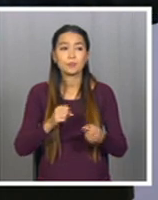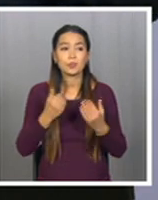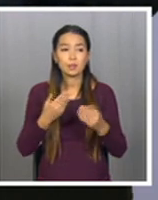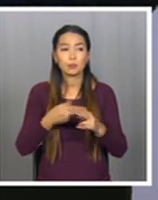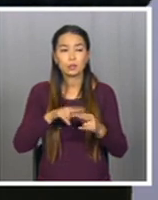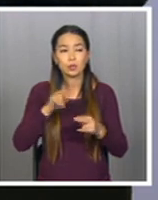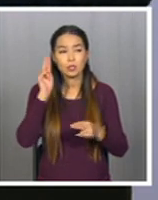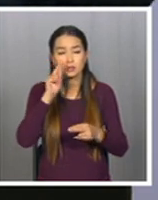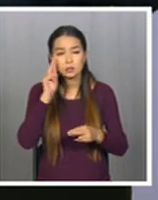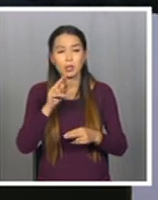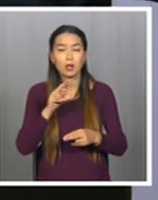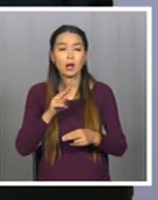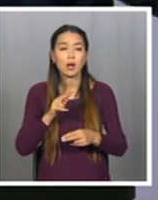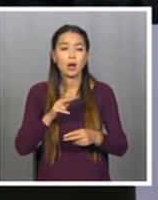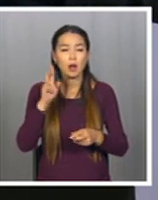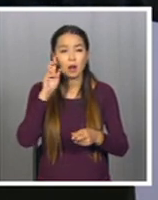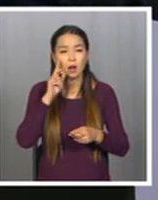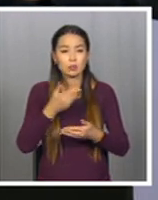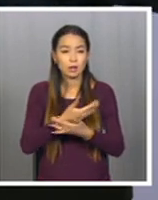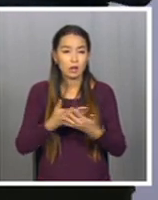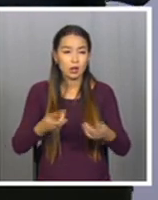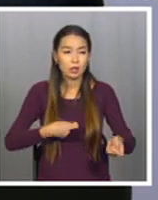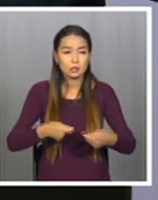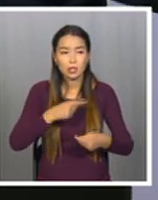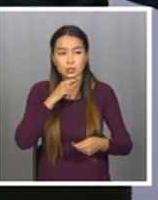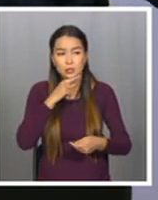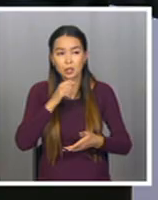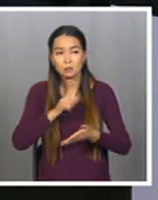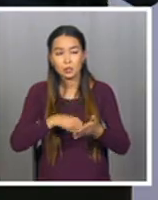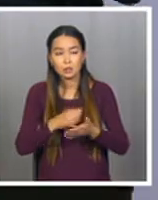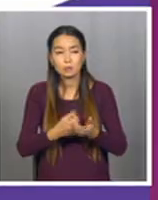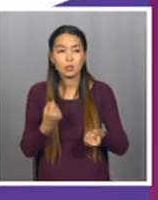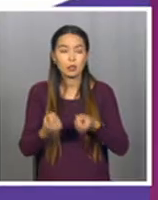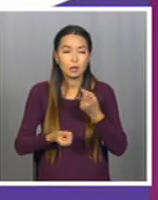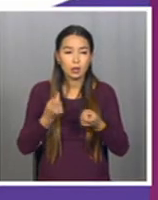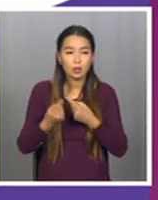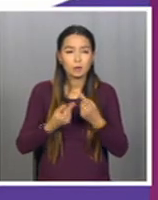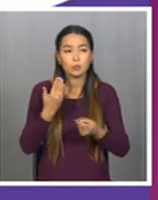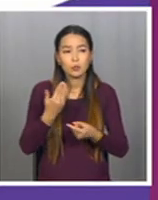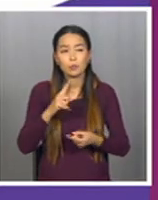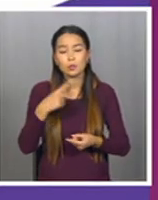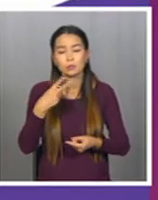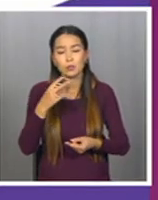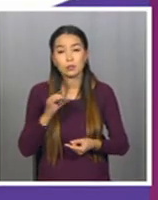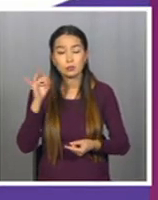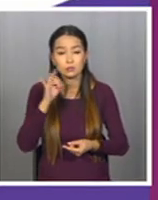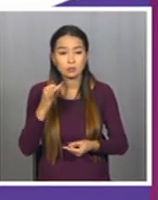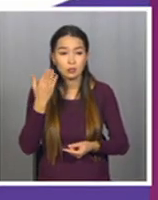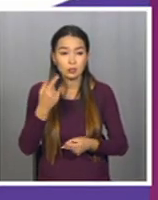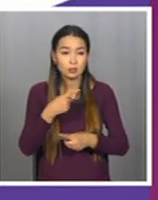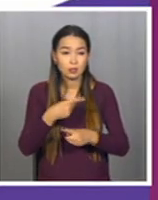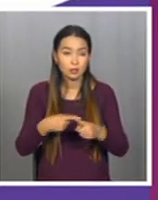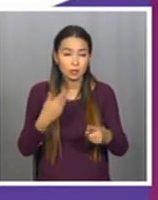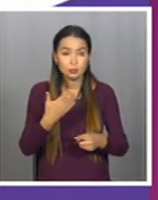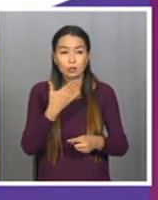аралас экономикаға көшудің негізгі себептерін және 20-шы ғасырдың екінші жартысында қалыптасқан